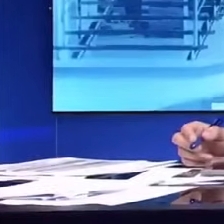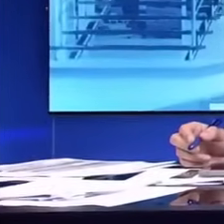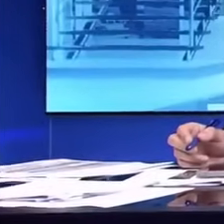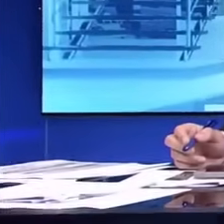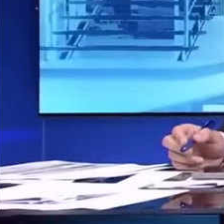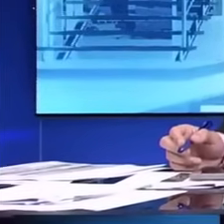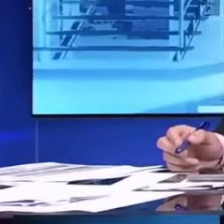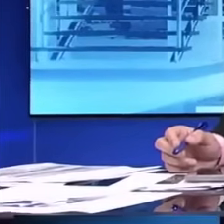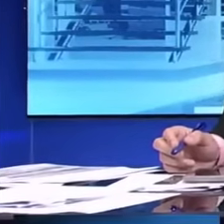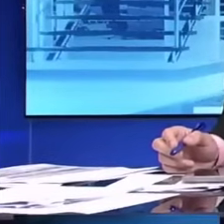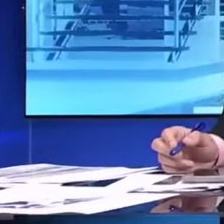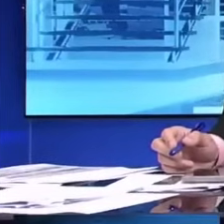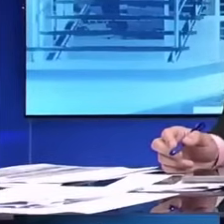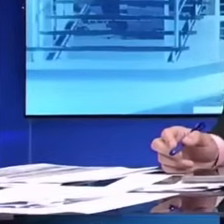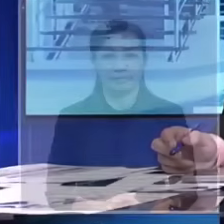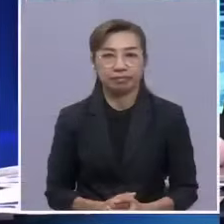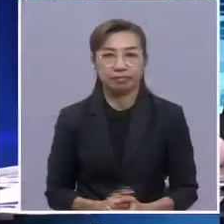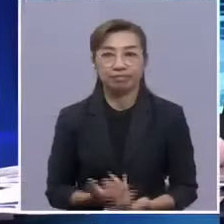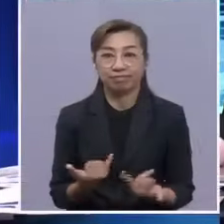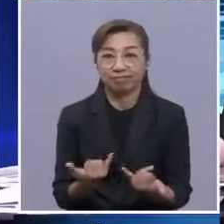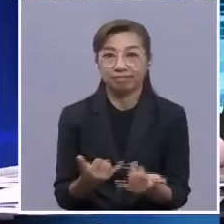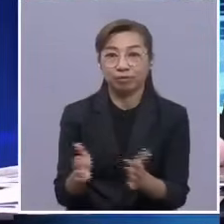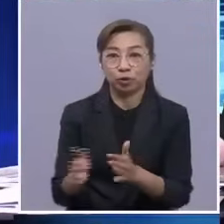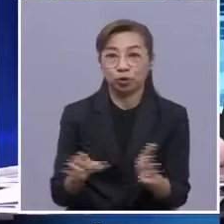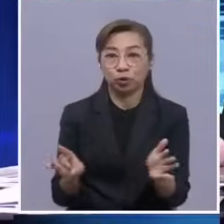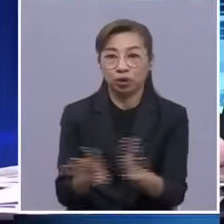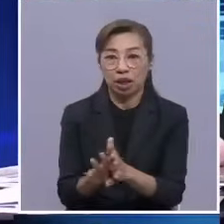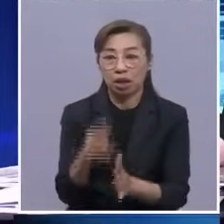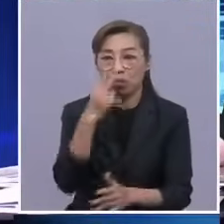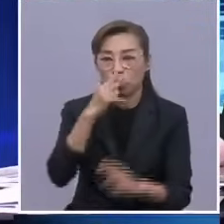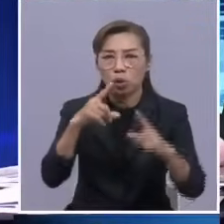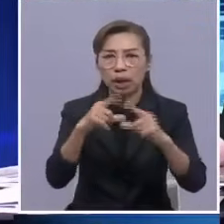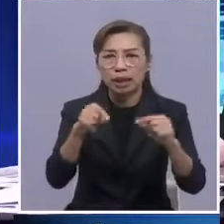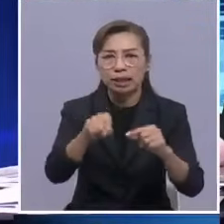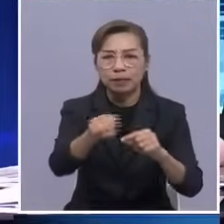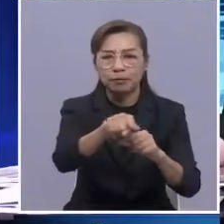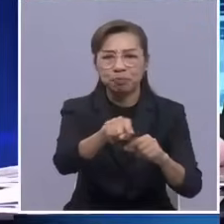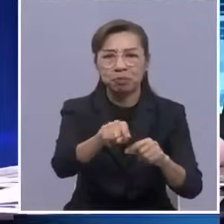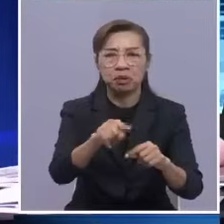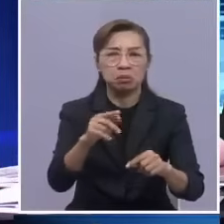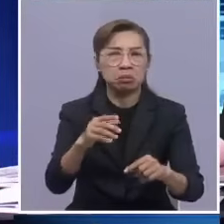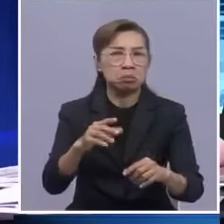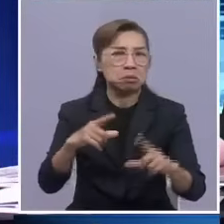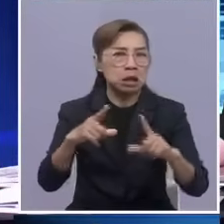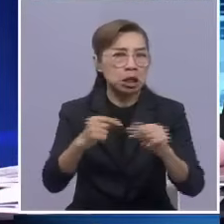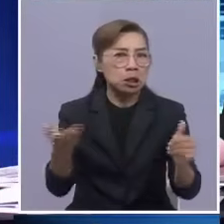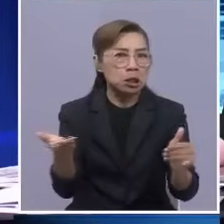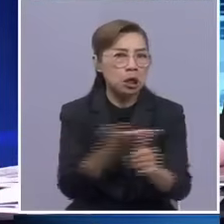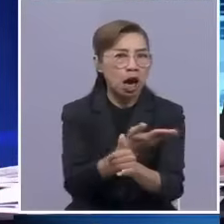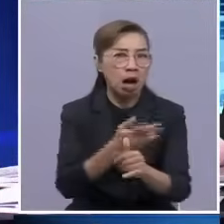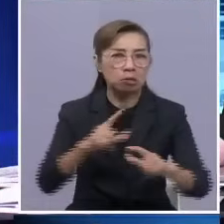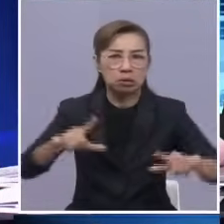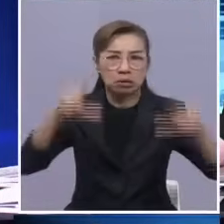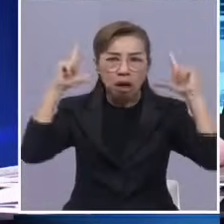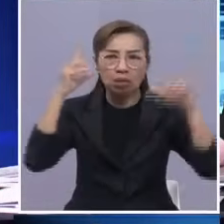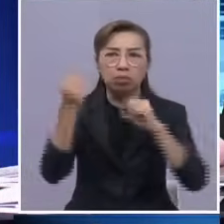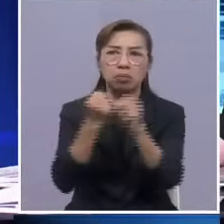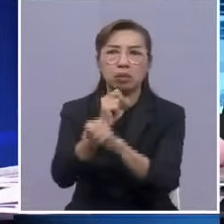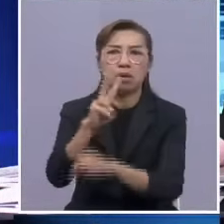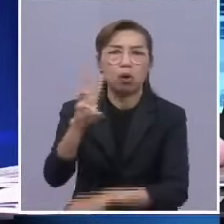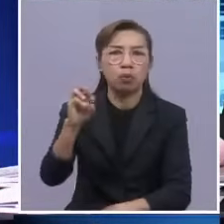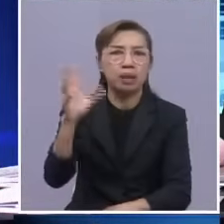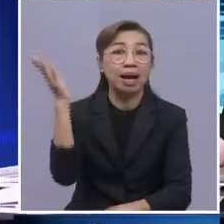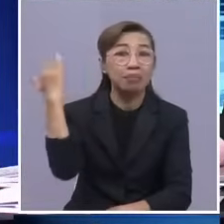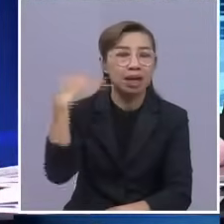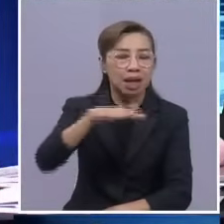คุณผู้ชมครับกลับมาช่วงสุดท้ายนะครับติดตามคดีนี้กันคดีฆาตกรรมอันโด่งดังเมื่อปี63น้องชมพู่อายุ3ขวบหายออกไปจากบ้าน